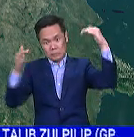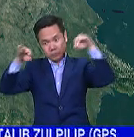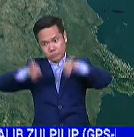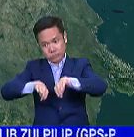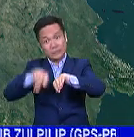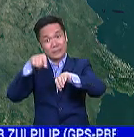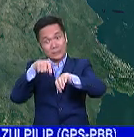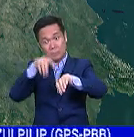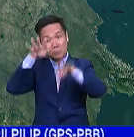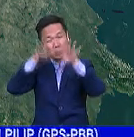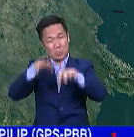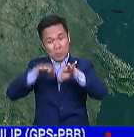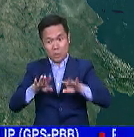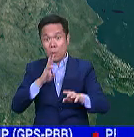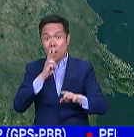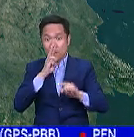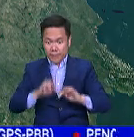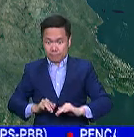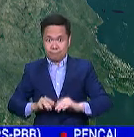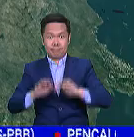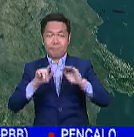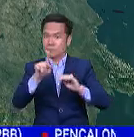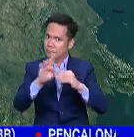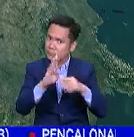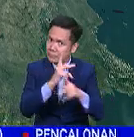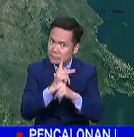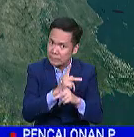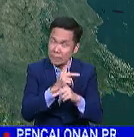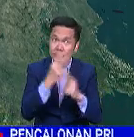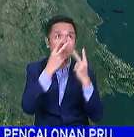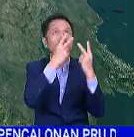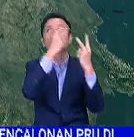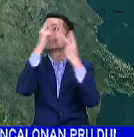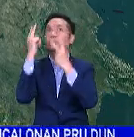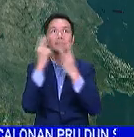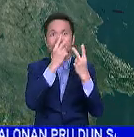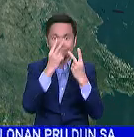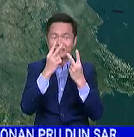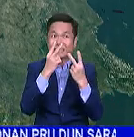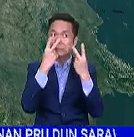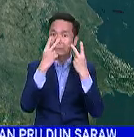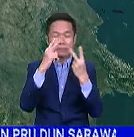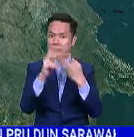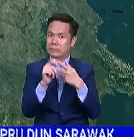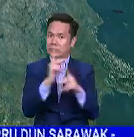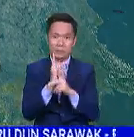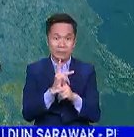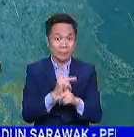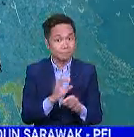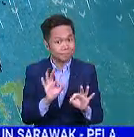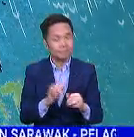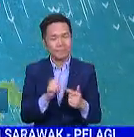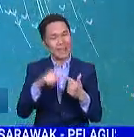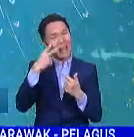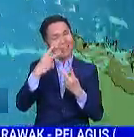banjir diminta untuk lebih berhati-hati dan juga sentiasa pekar dengan keadaan cuaca semasa menerusi